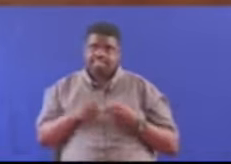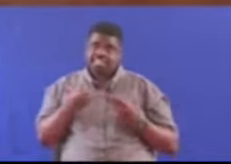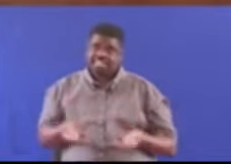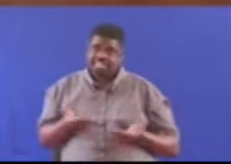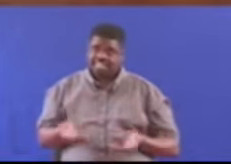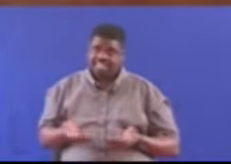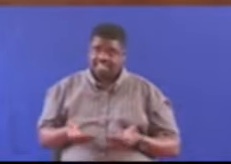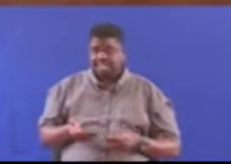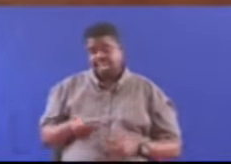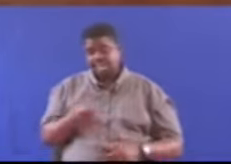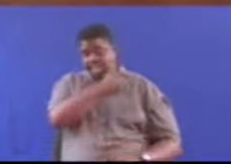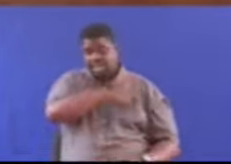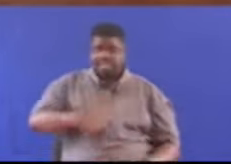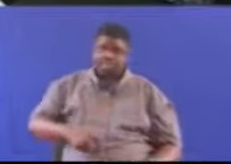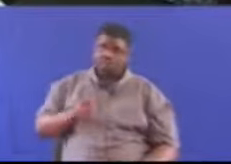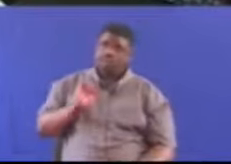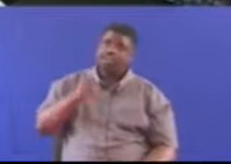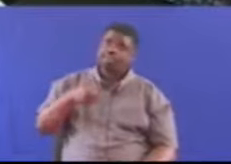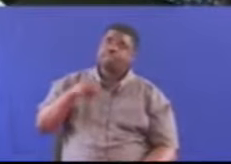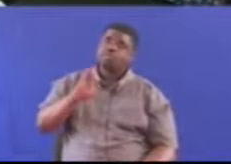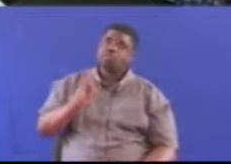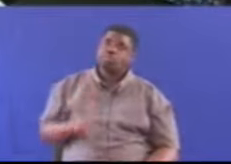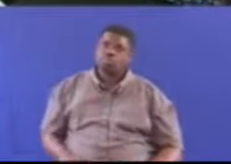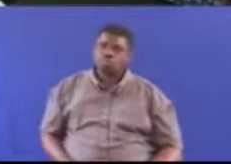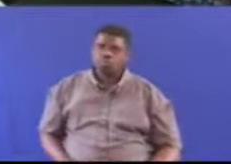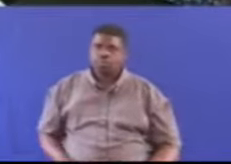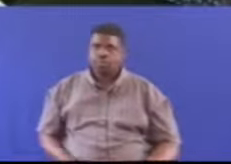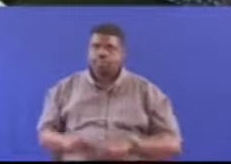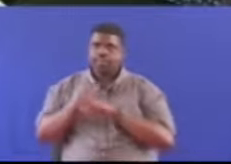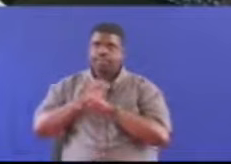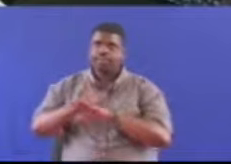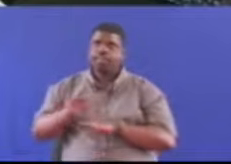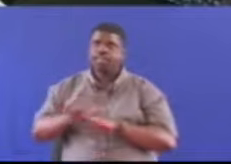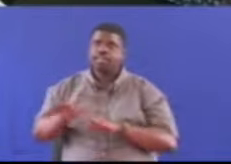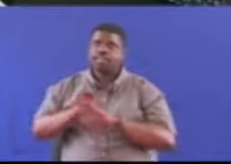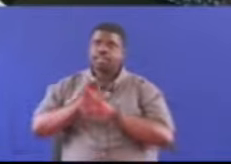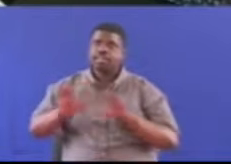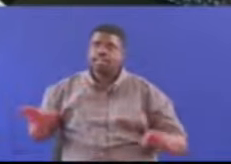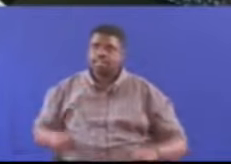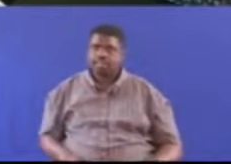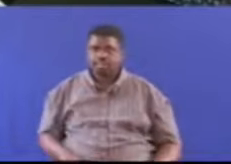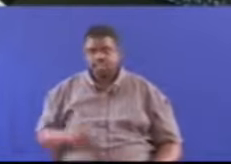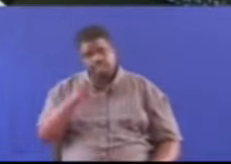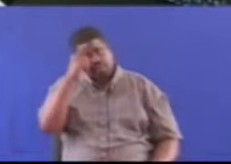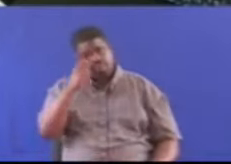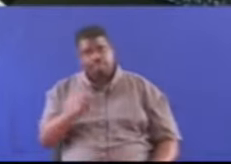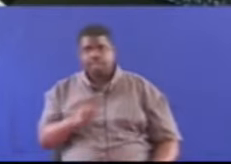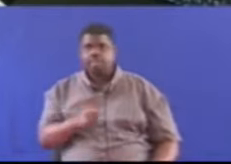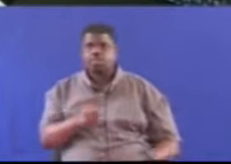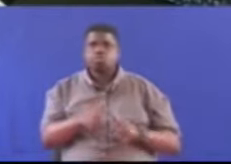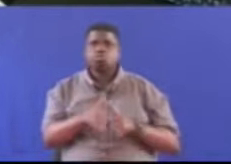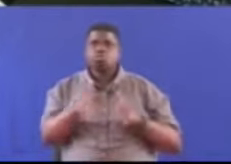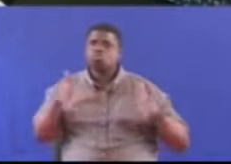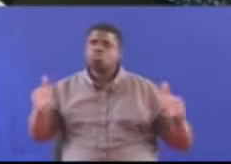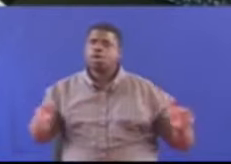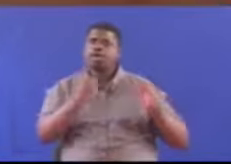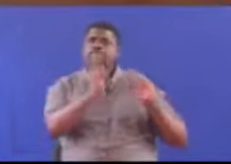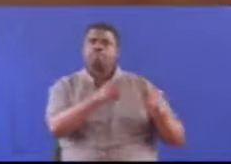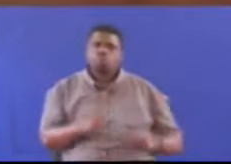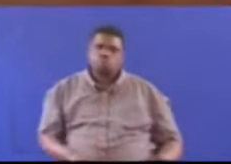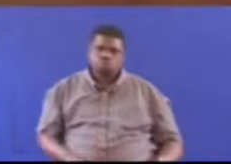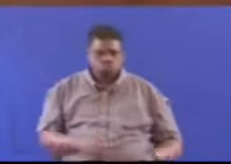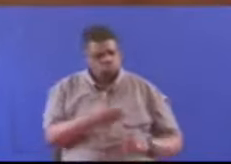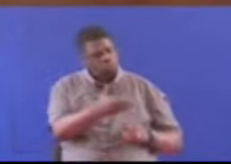wa IPU. Lakini kama nilivyoeleza hapo awali, tuna imani kubwa kwamba kwa uwezo na uzoefu